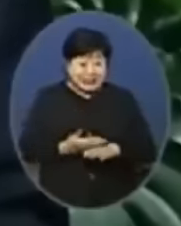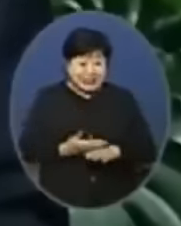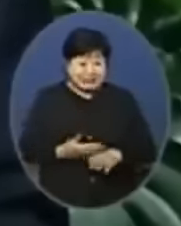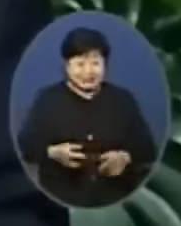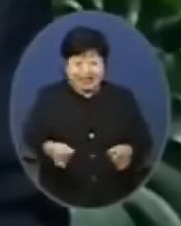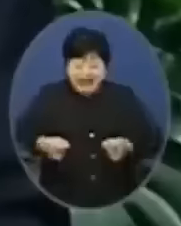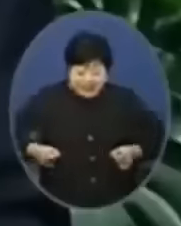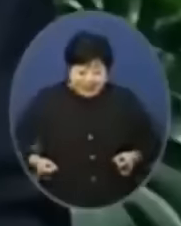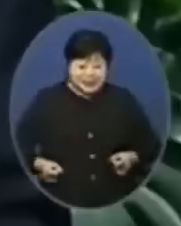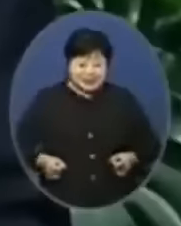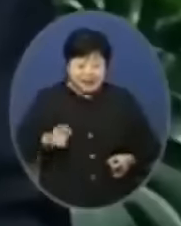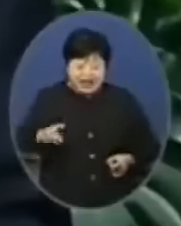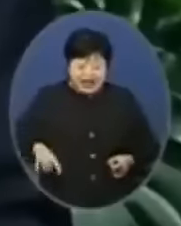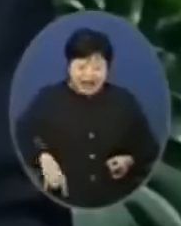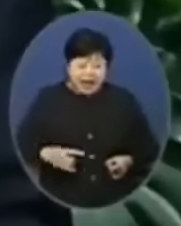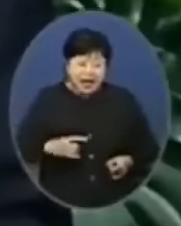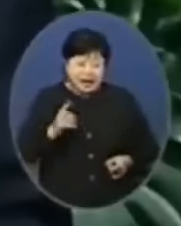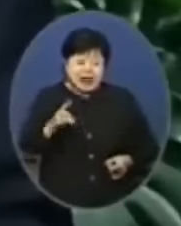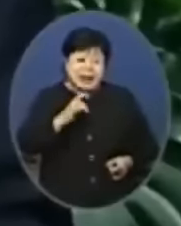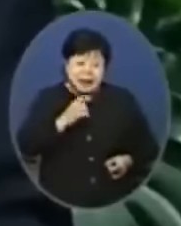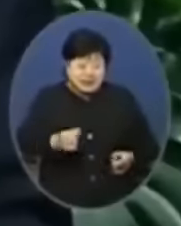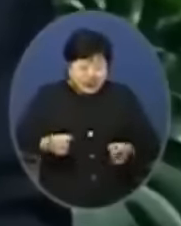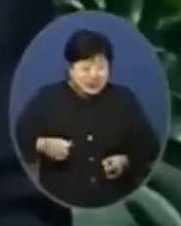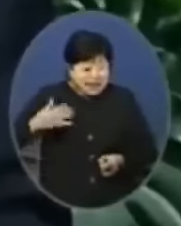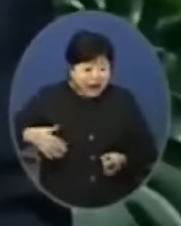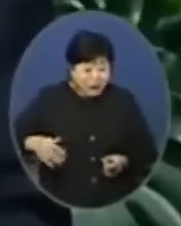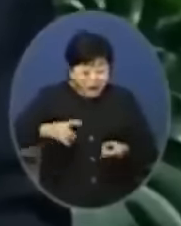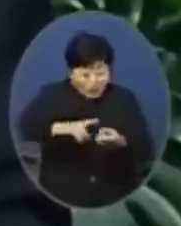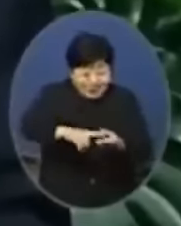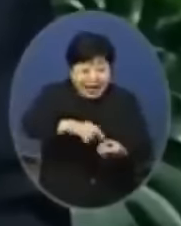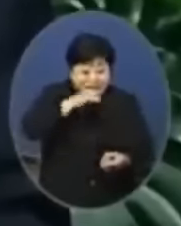다 열었는데 그 서랍은 안 열었어요.